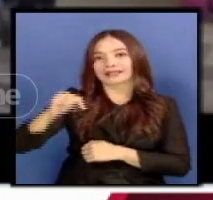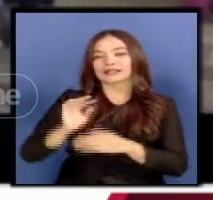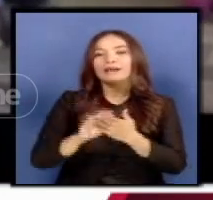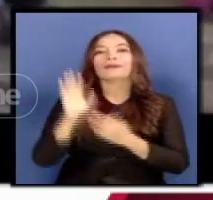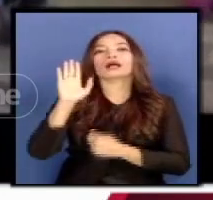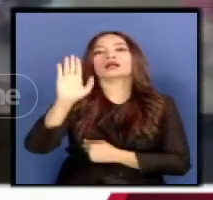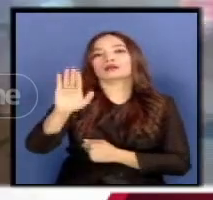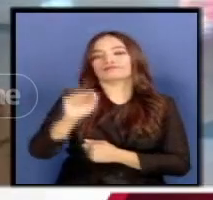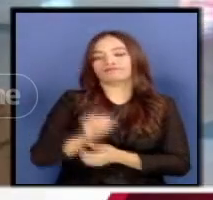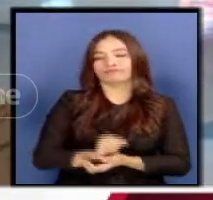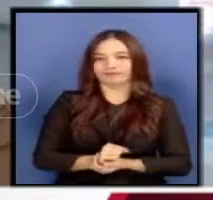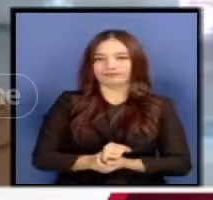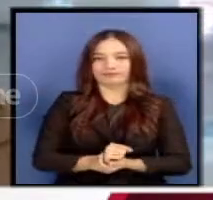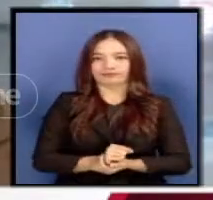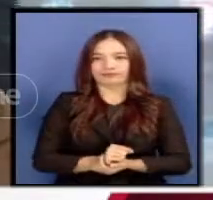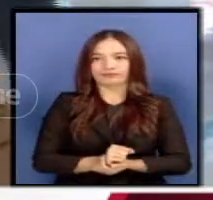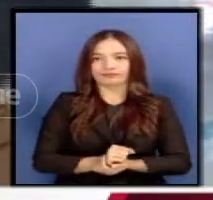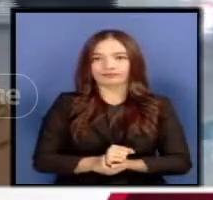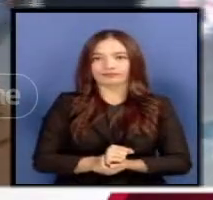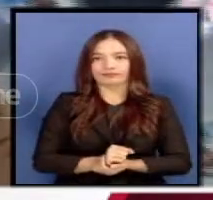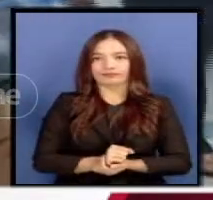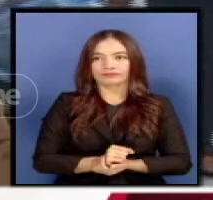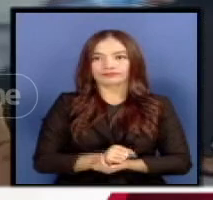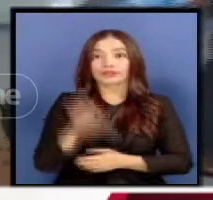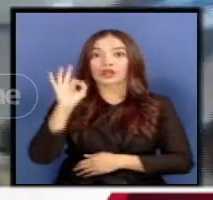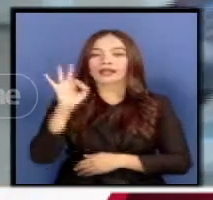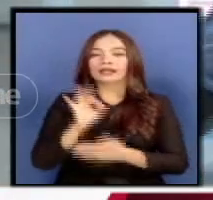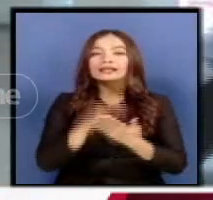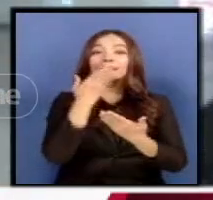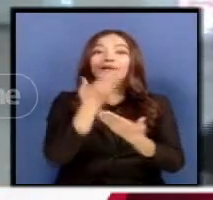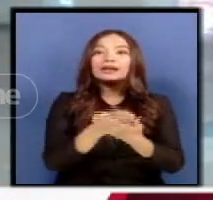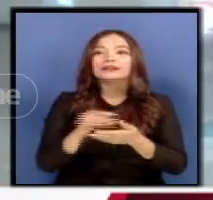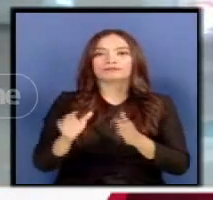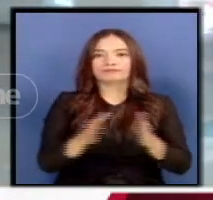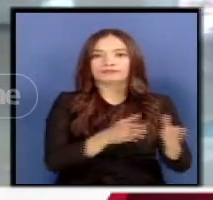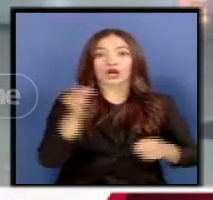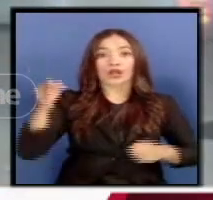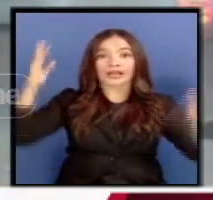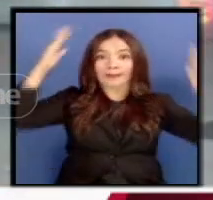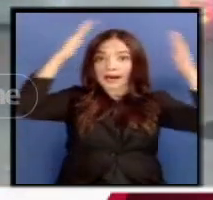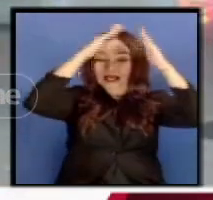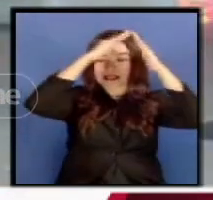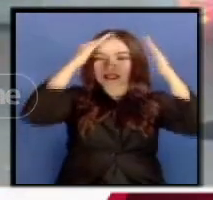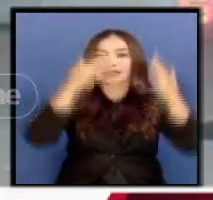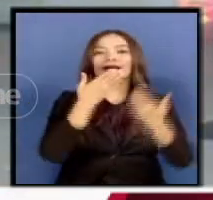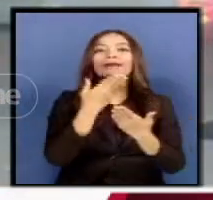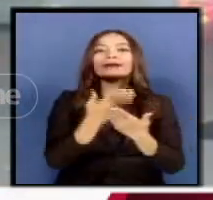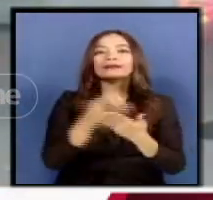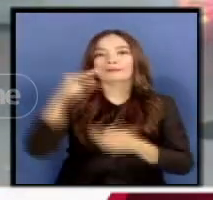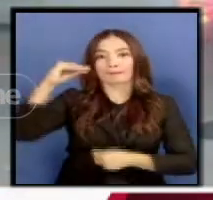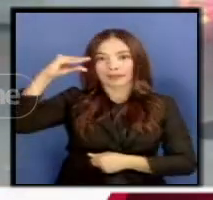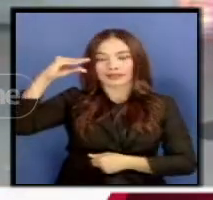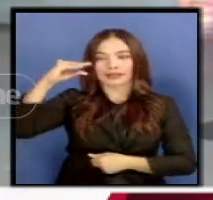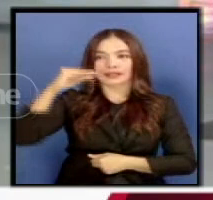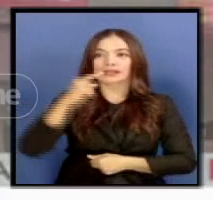nanti. Jasmine. Dan Sumatera Utara, kita beralih ke Makassar. Selamat pagi Andi Kumala,